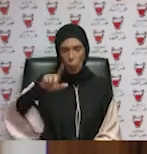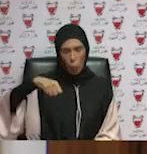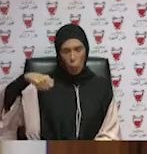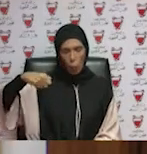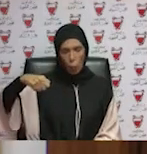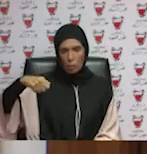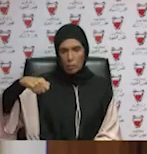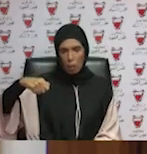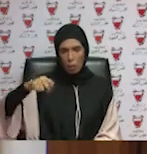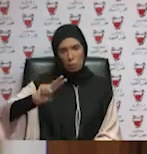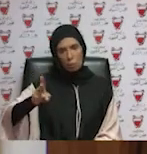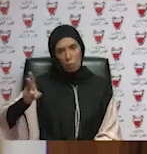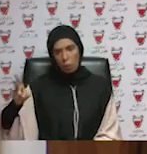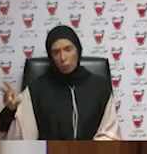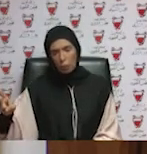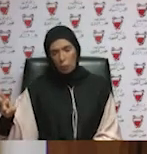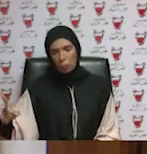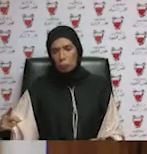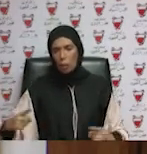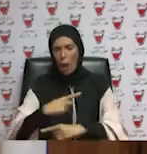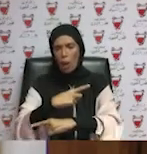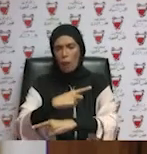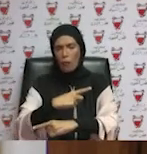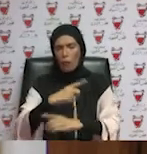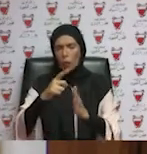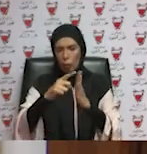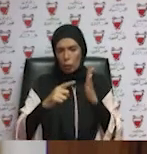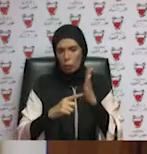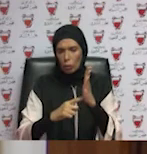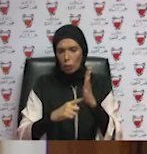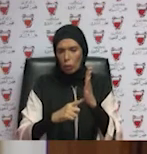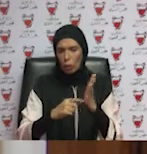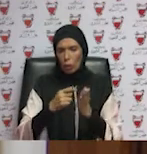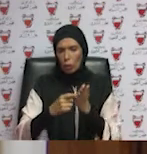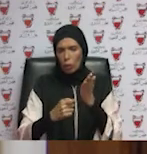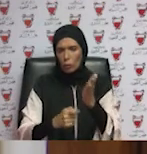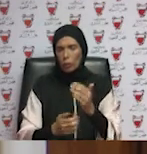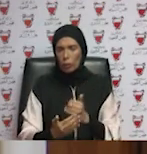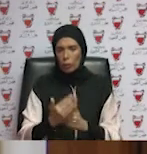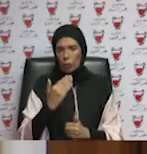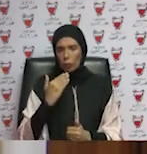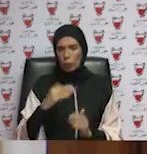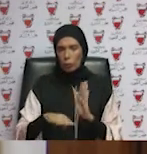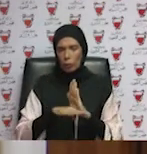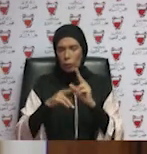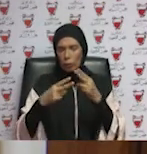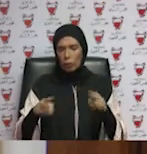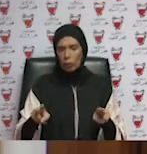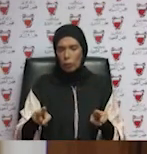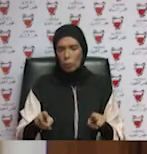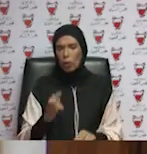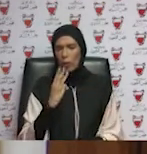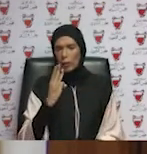سوف تخالف قوانين وتوصي بأن يكون التجديد تجديد الترخيص